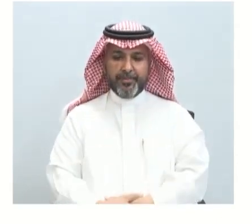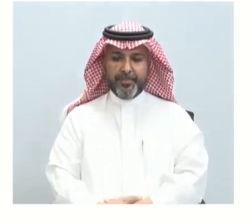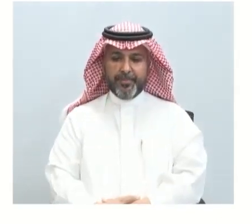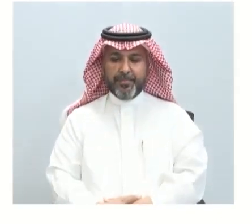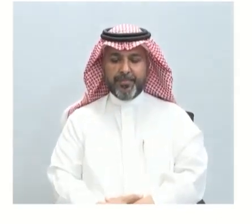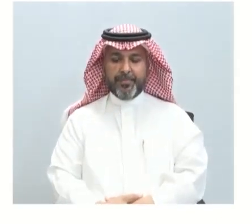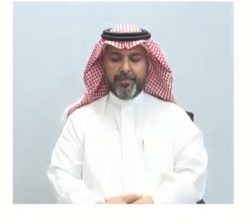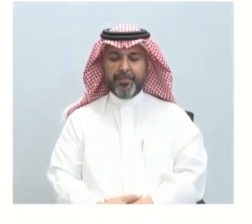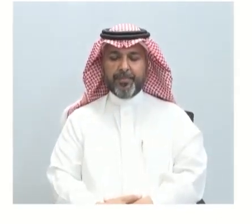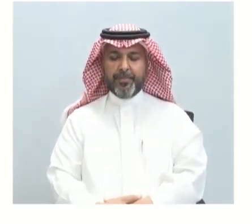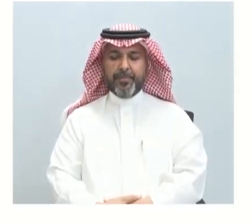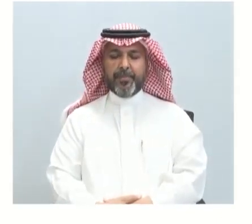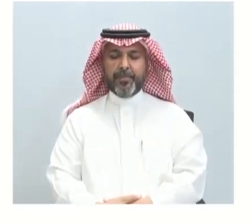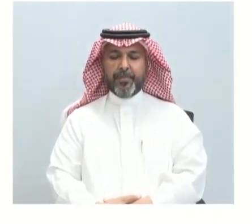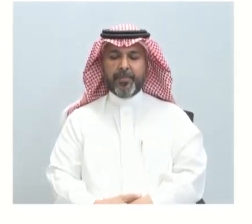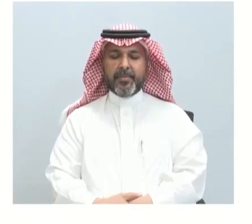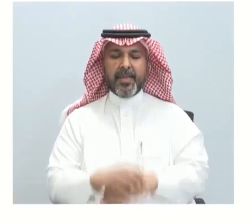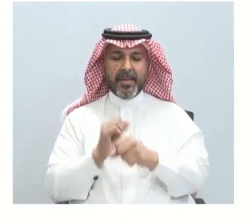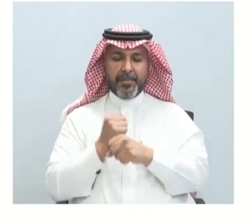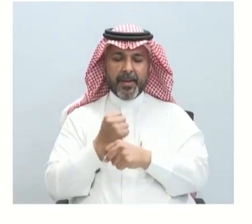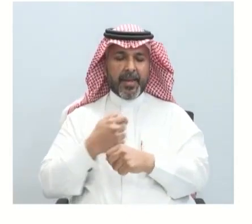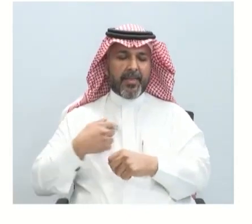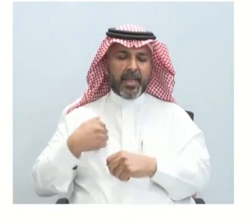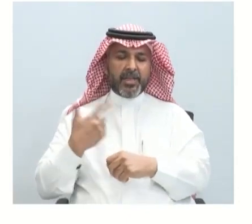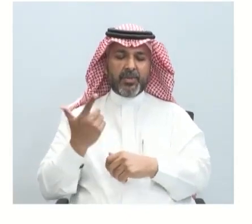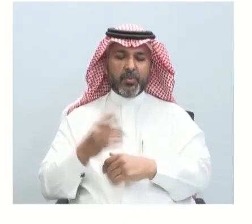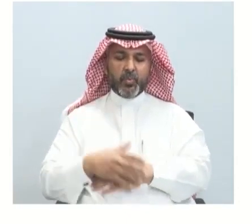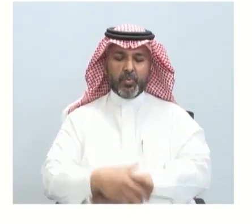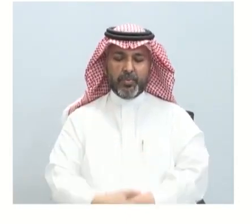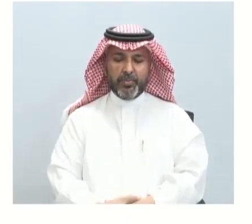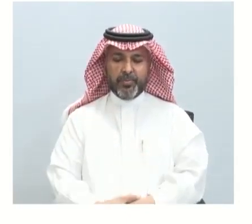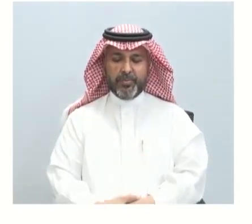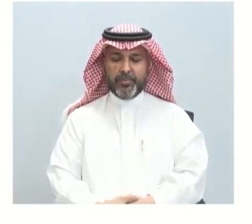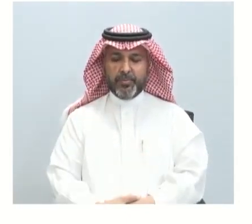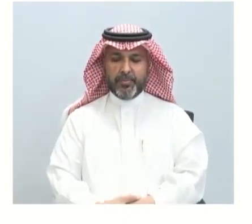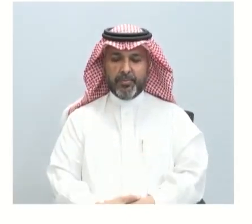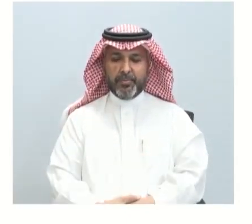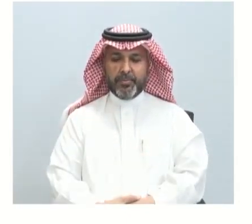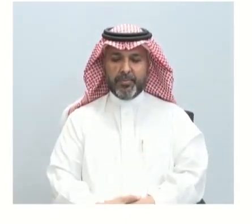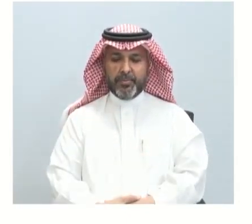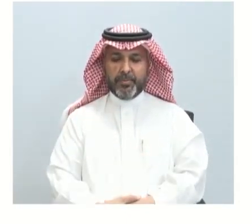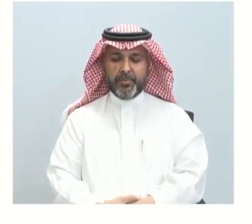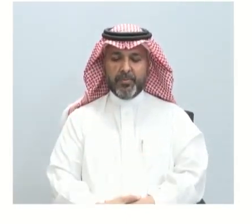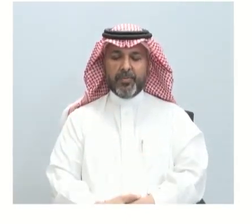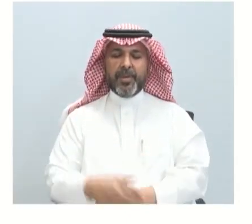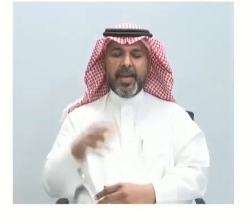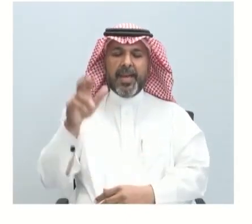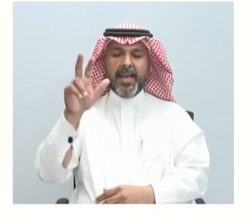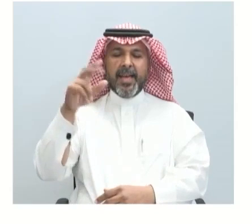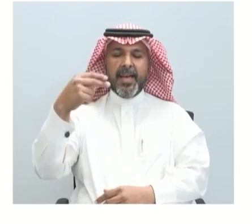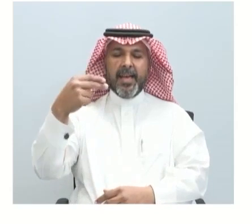الام الى الاب ومن الزوج المماثل في الاب الى الزوج الاخر المماثل الى الام نسمي هذه العمليه